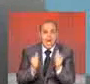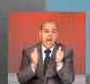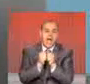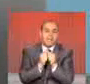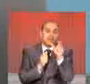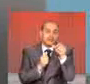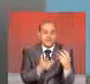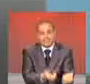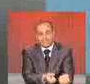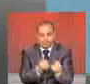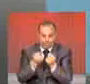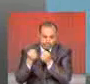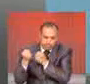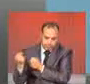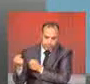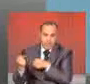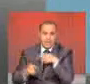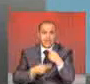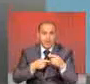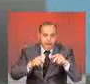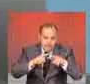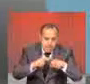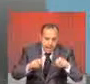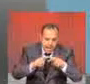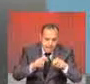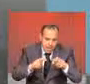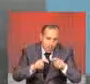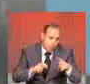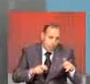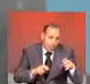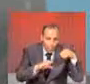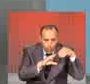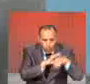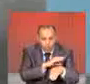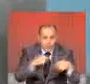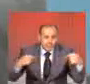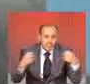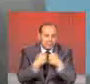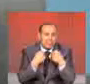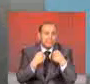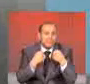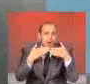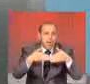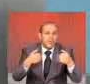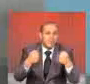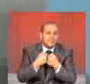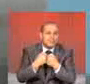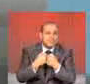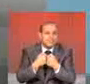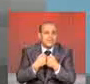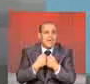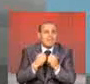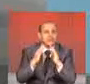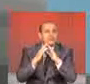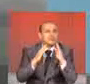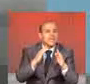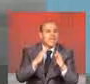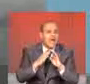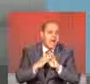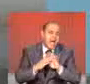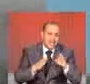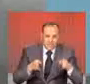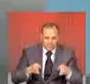11 شخصا، فيما تتواصل عملية البحث عن آخرين بعد الحادث الذي جد في منطقة جبل الزيت بخليج